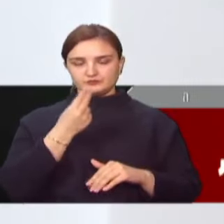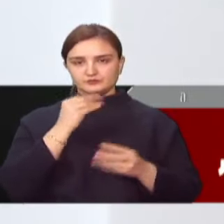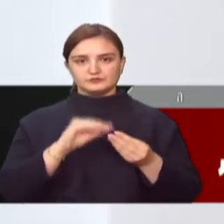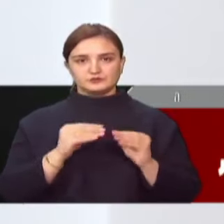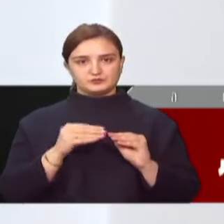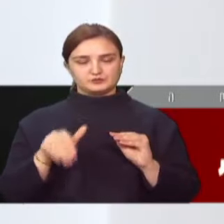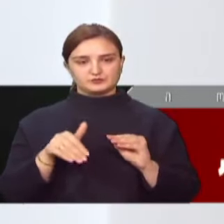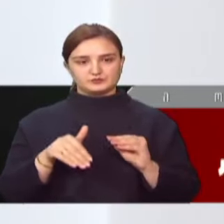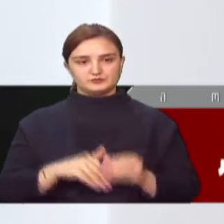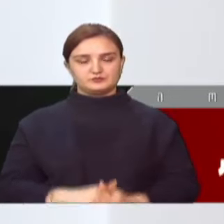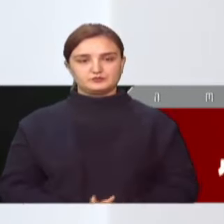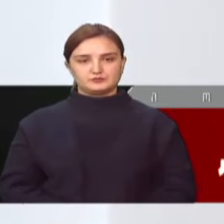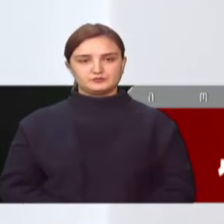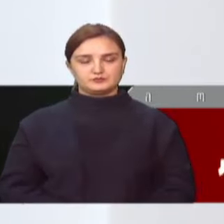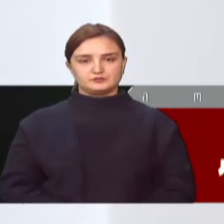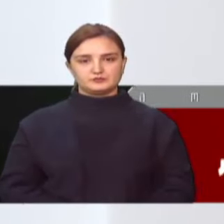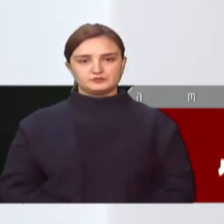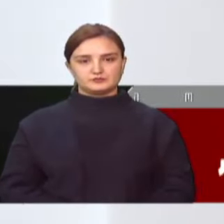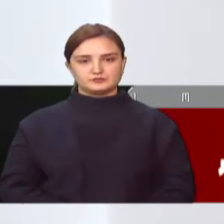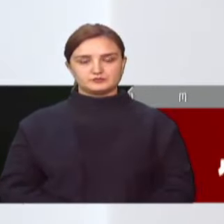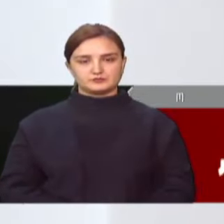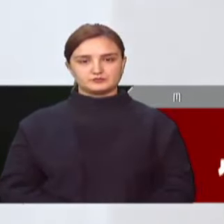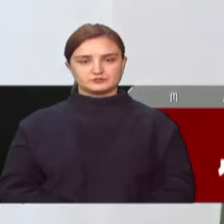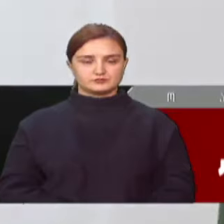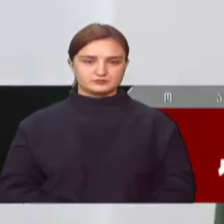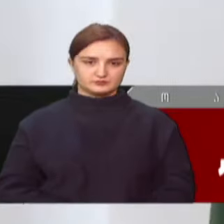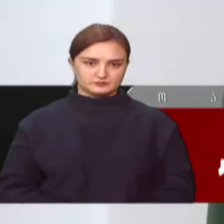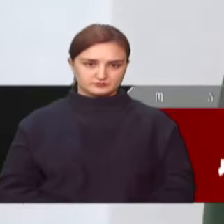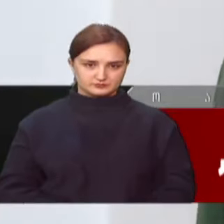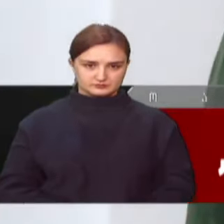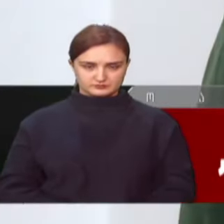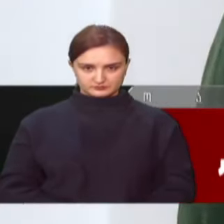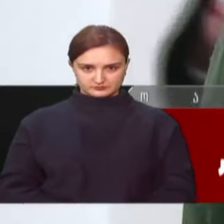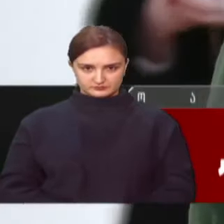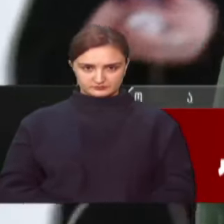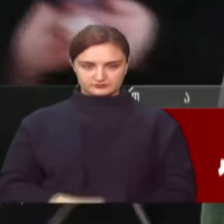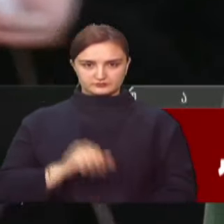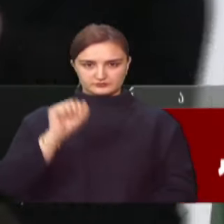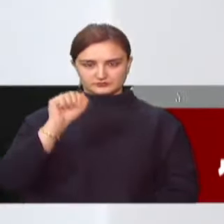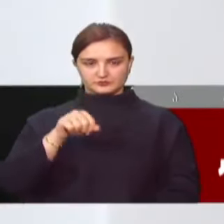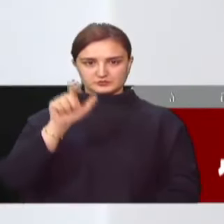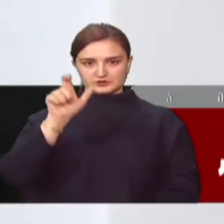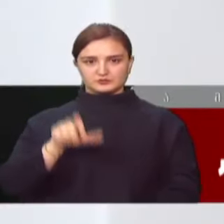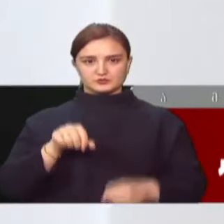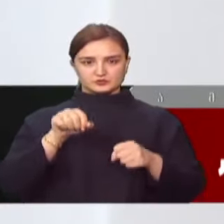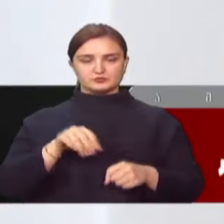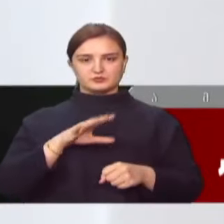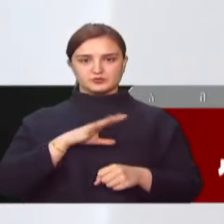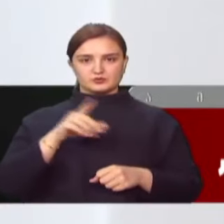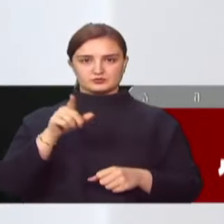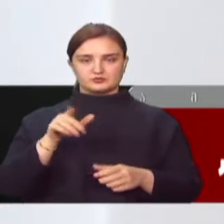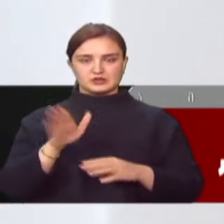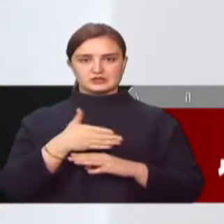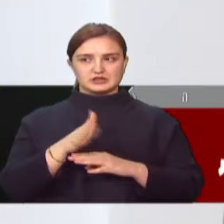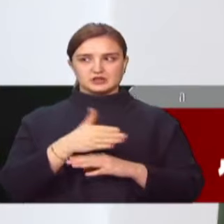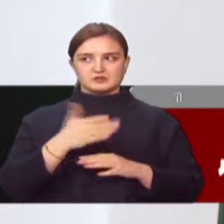რო არ იქნება და ასე შემდეგ, მაგრამ რო დავფიქრდი პრინციპში, რატომაც არა, მზის შუქზე გასეირნება შეიძლება ადამიანის უფლება იყოს. ძიმე შეცდომების